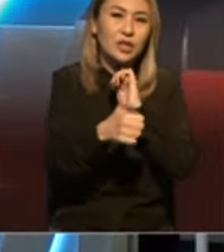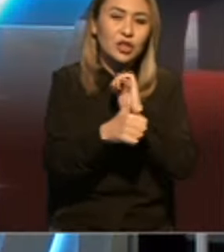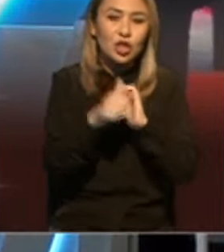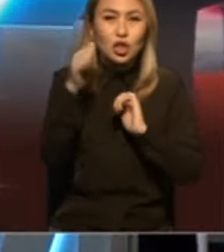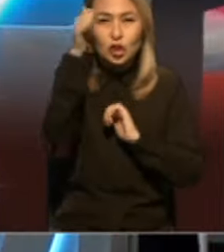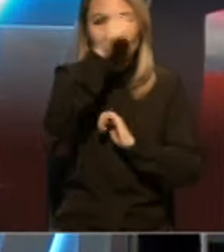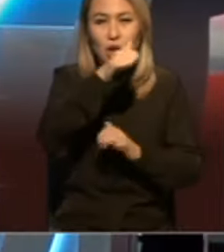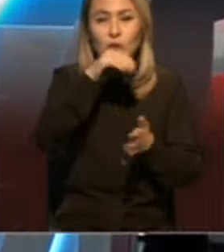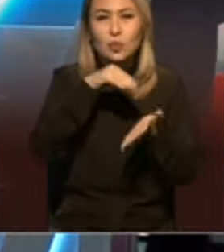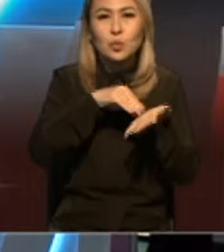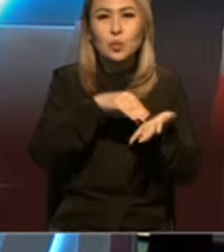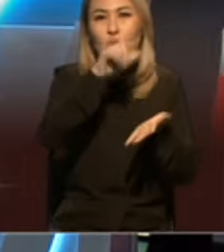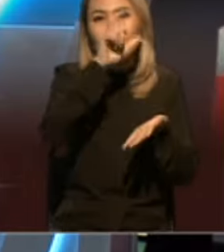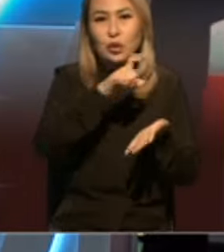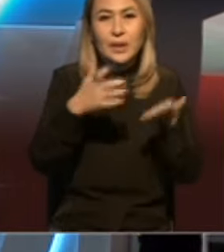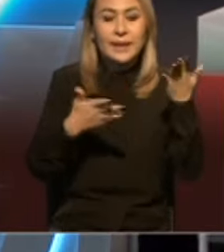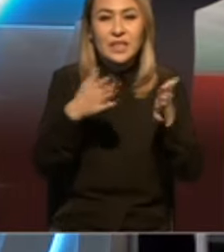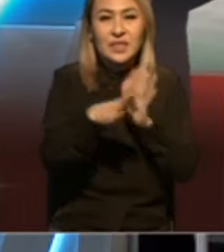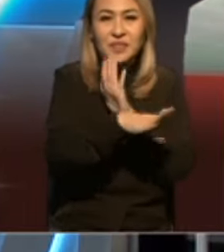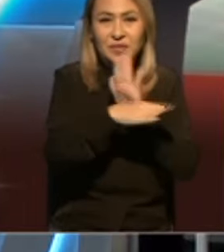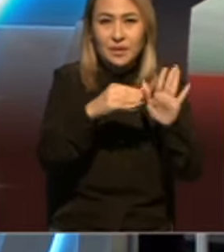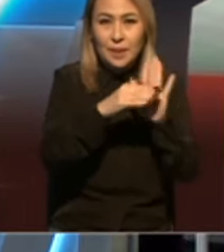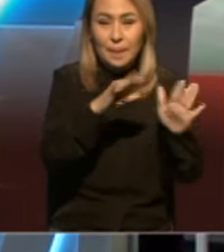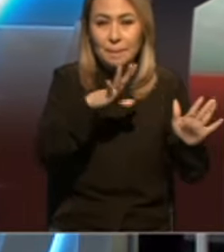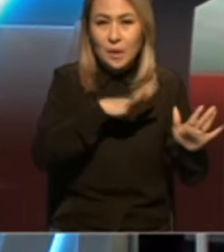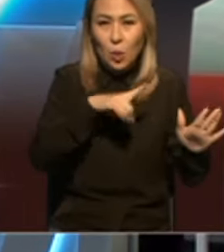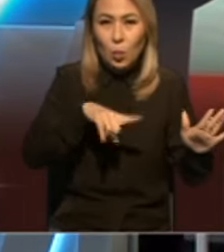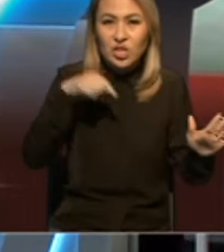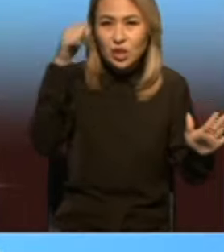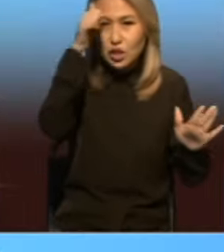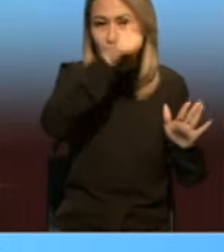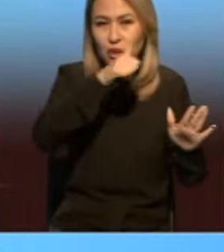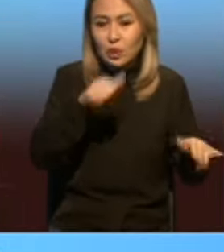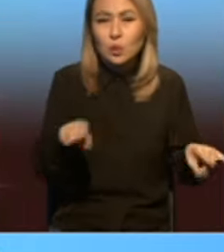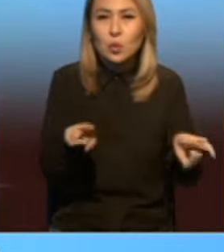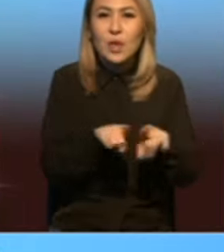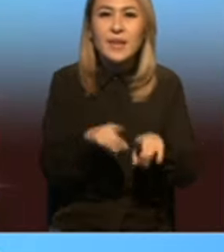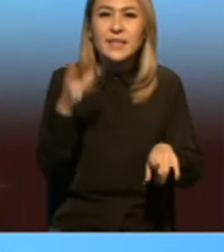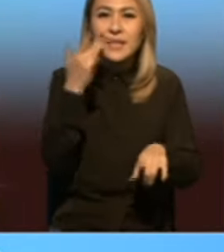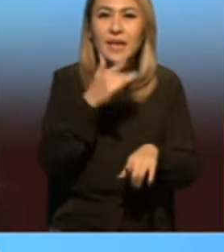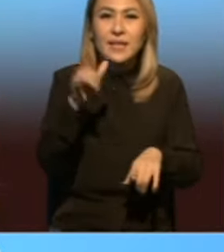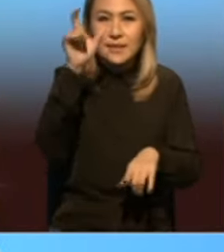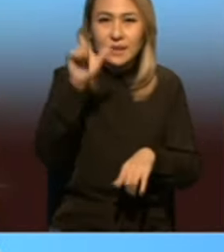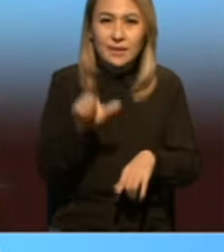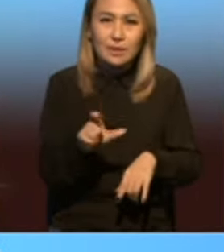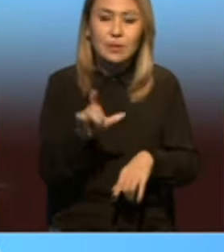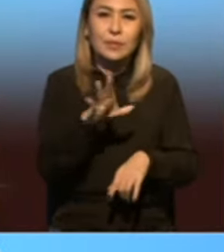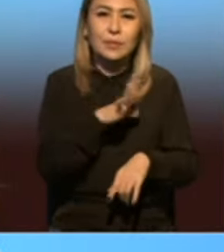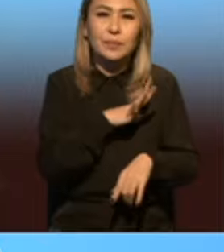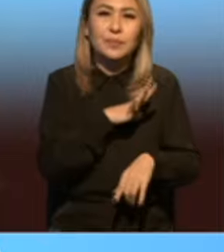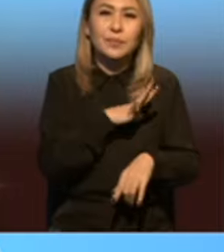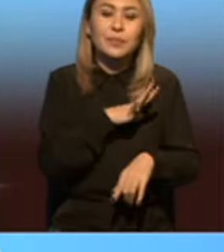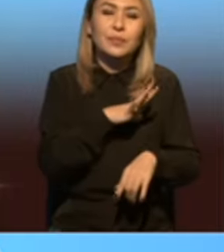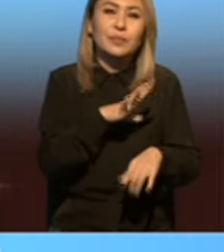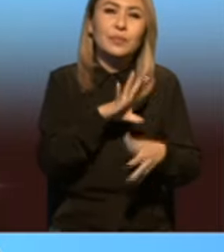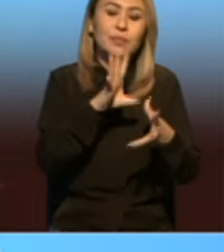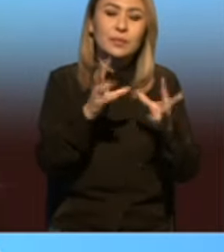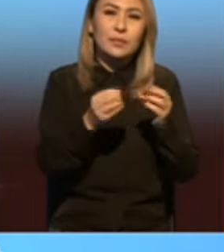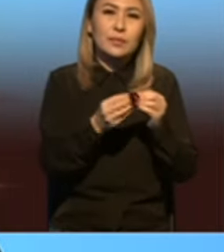белгілі тележүргізуші ретінде сайлауға түссе, енді осы жылы кәнігі саясаткер, яғни саясаттың суығын да, ыстығын да